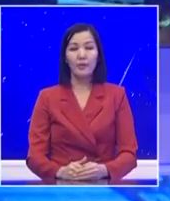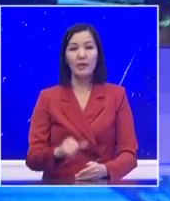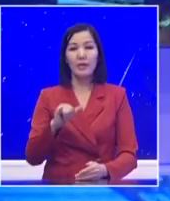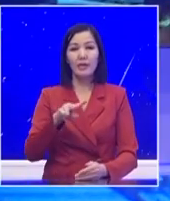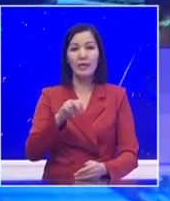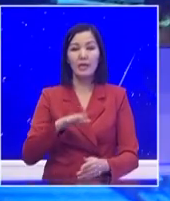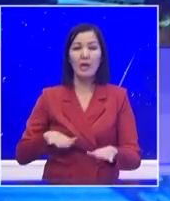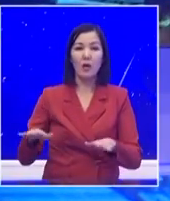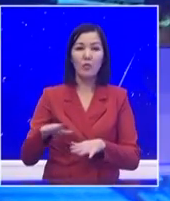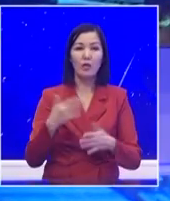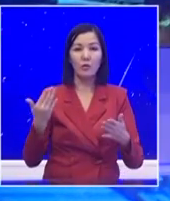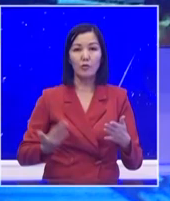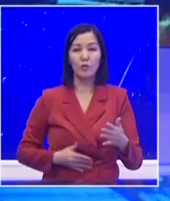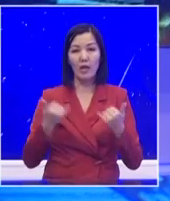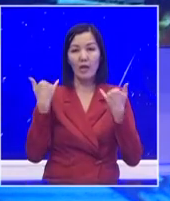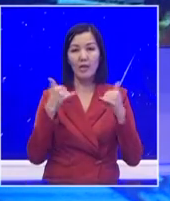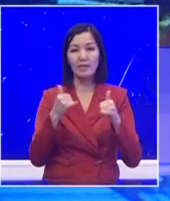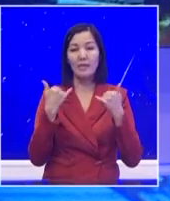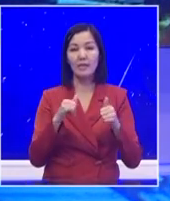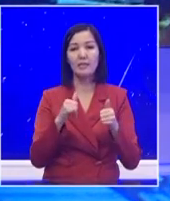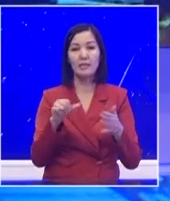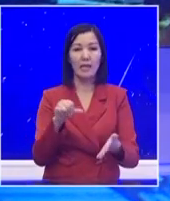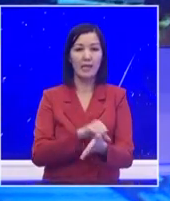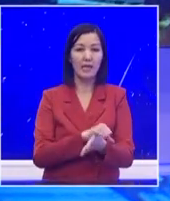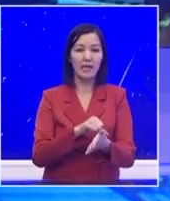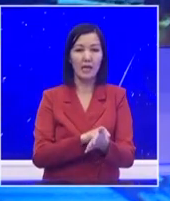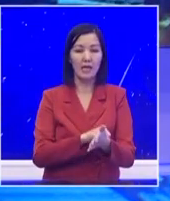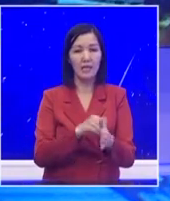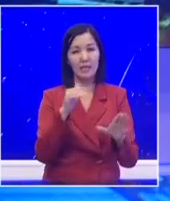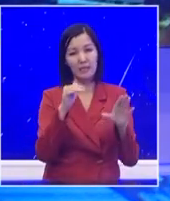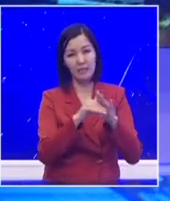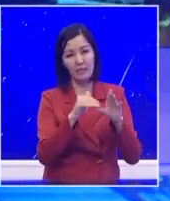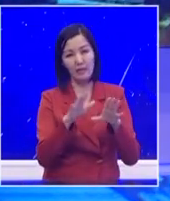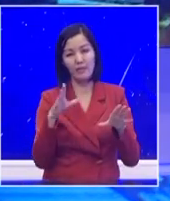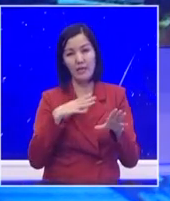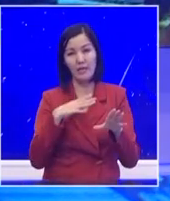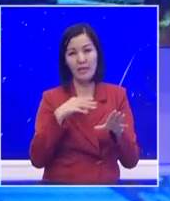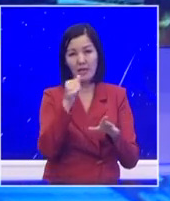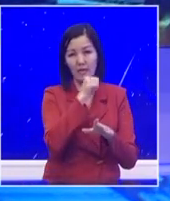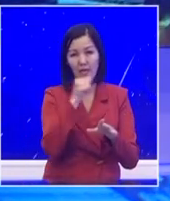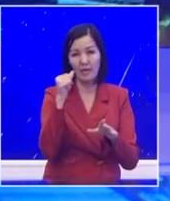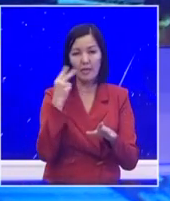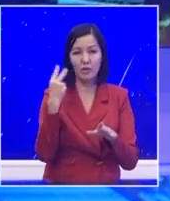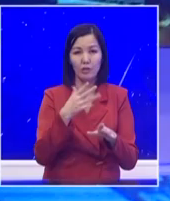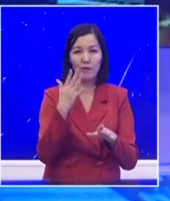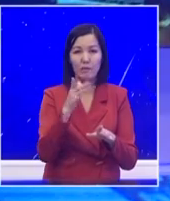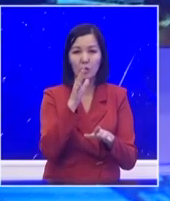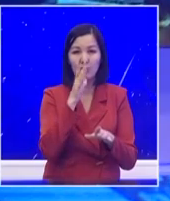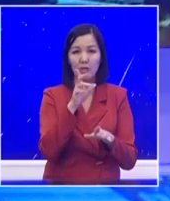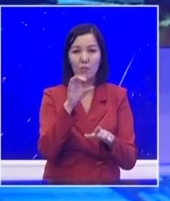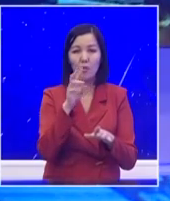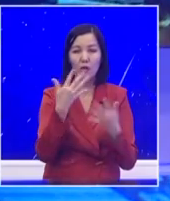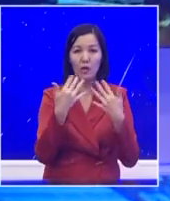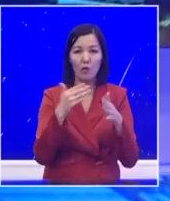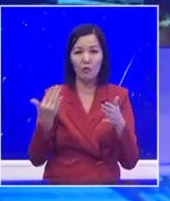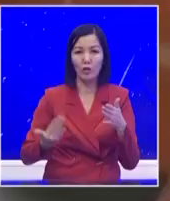Іле ауданының тұрғыны асханасында героин сақтап келген, заңсыз есірткіні сатумен айналысқан 25 жастағы күдікті Боралдай ауылында